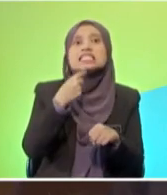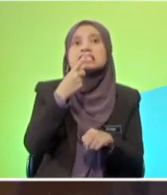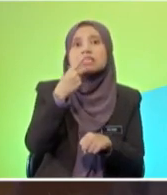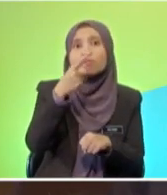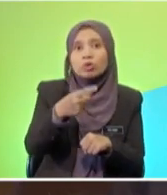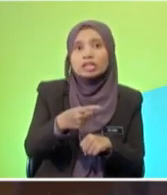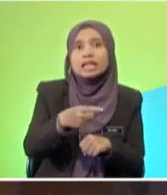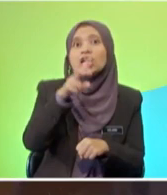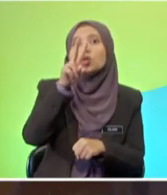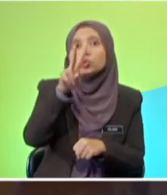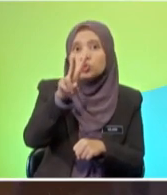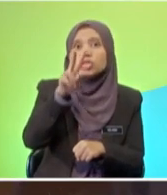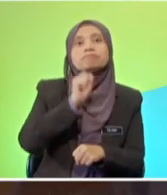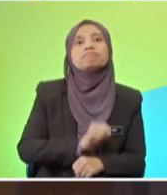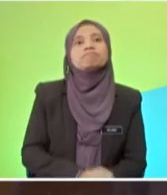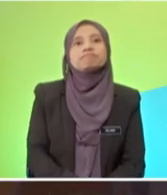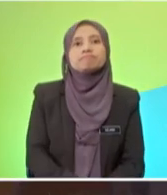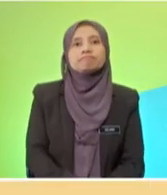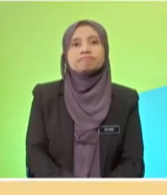dua daripada